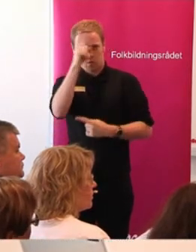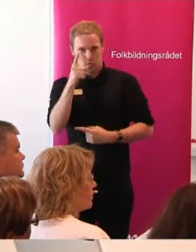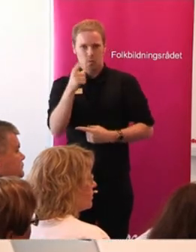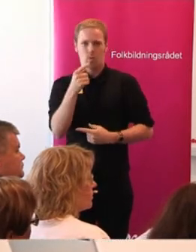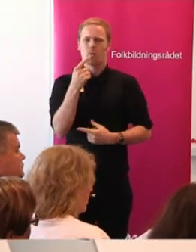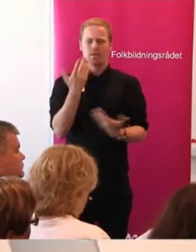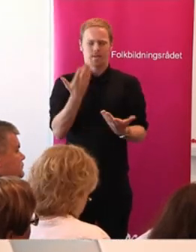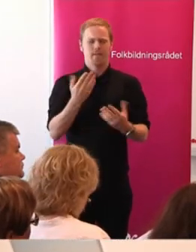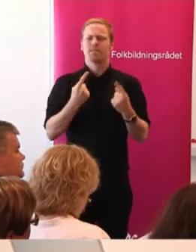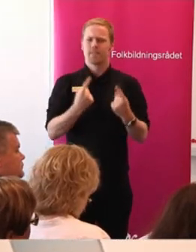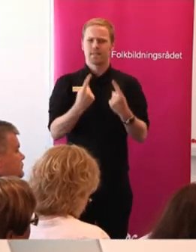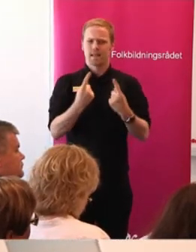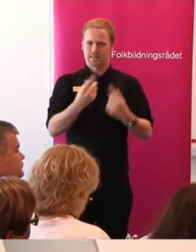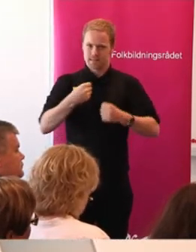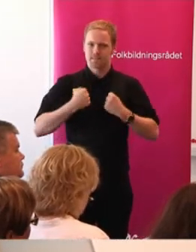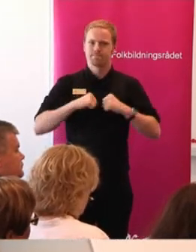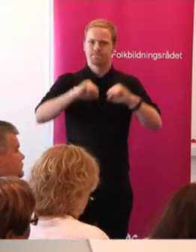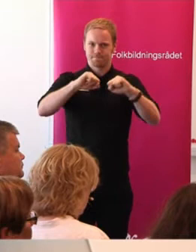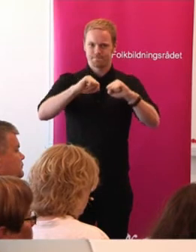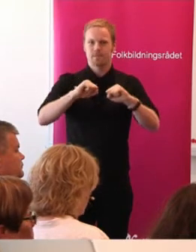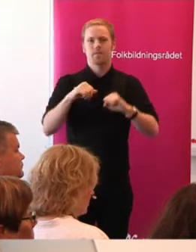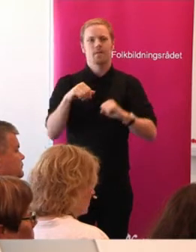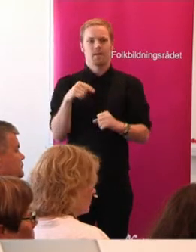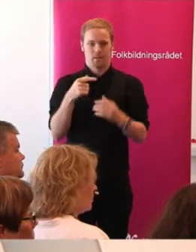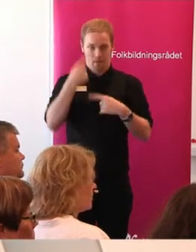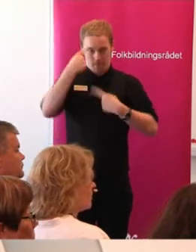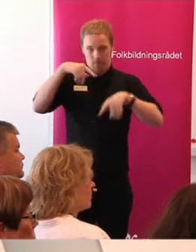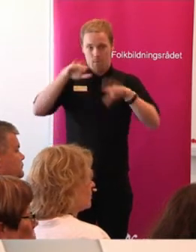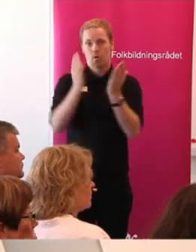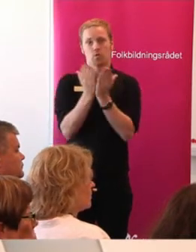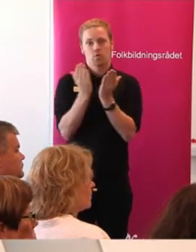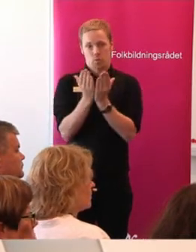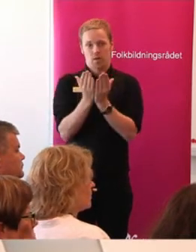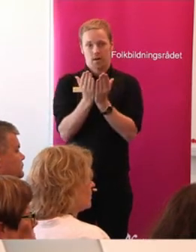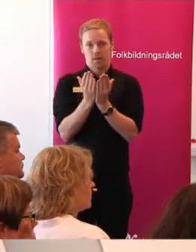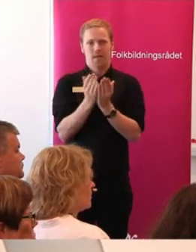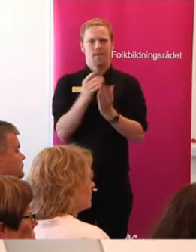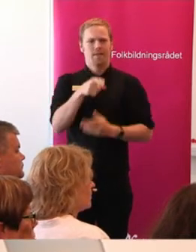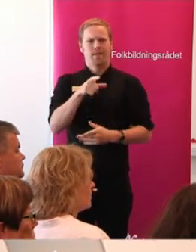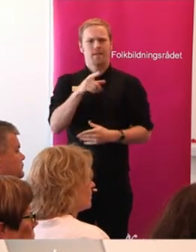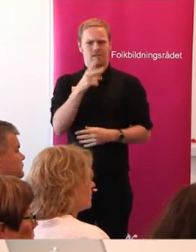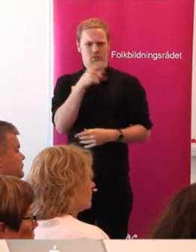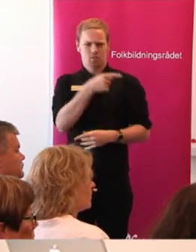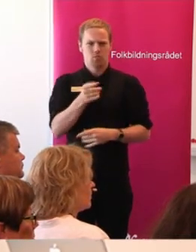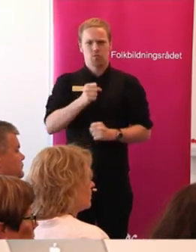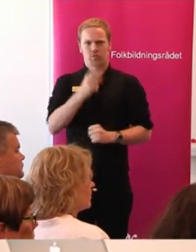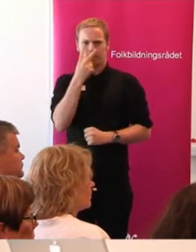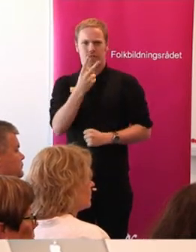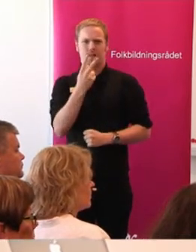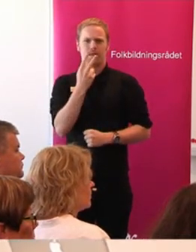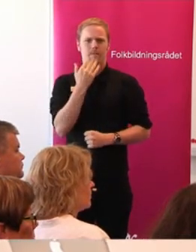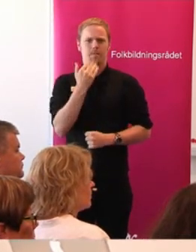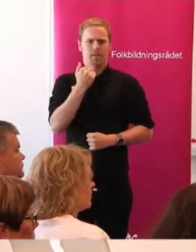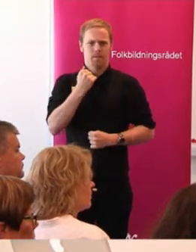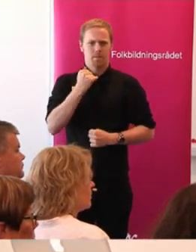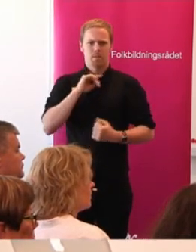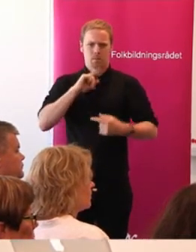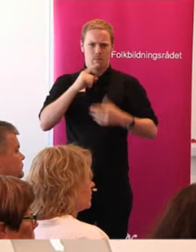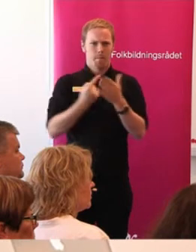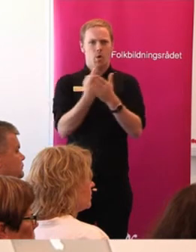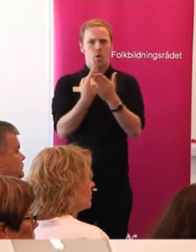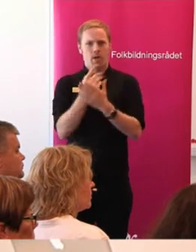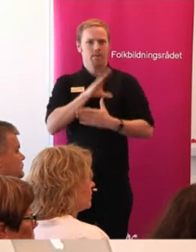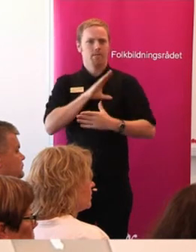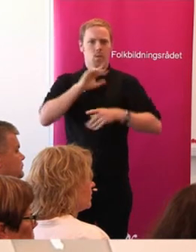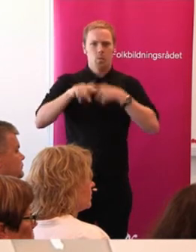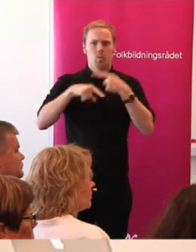som folkhögskolan gör och se den stora utvecklingspotential som finns på väldigt många områden inom